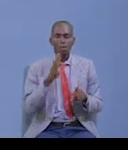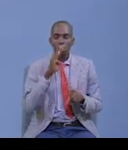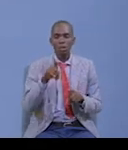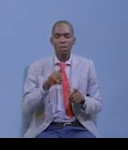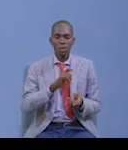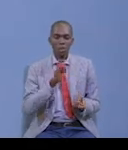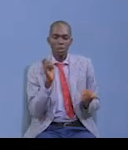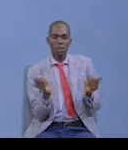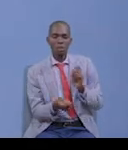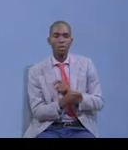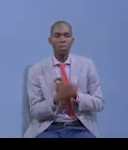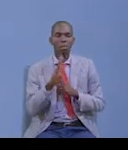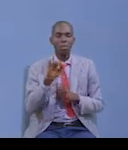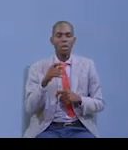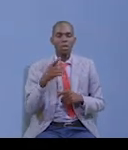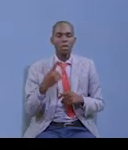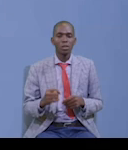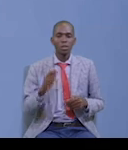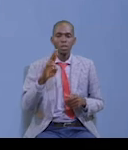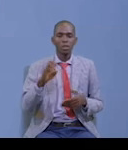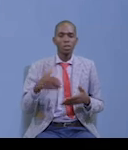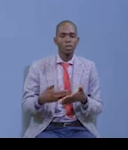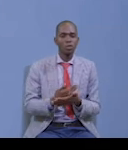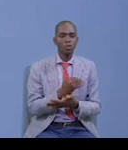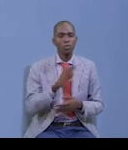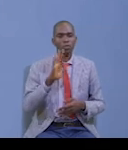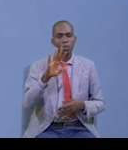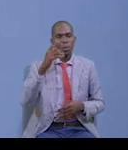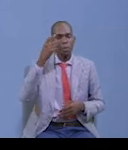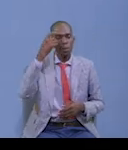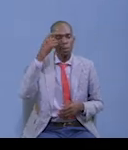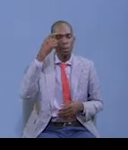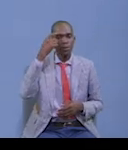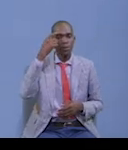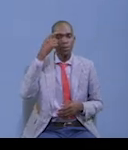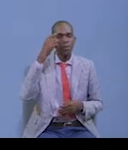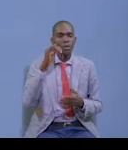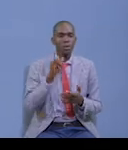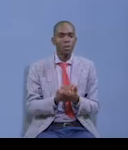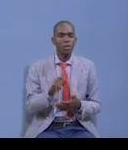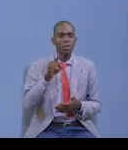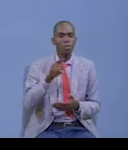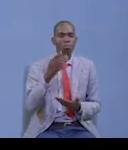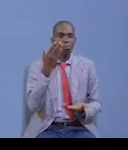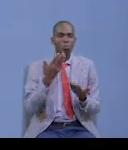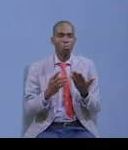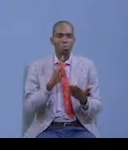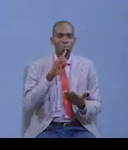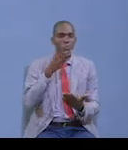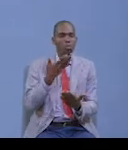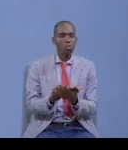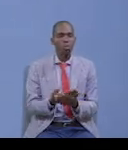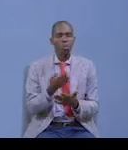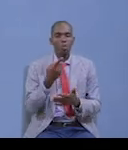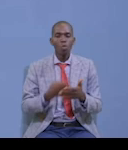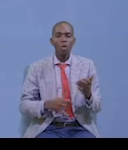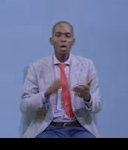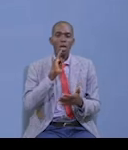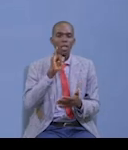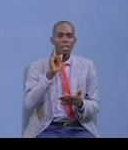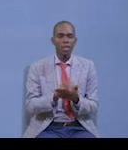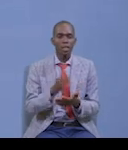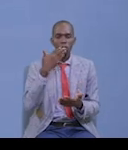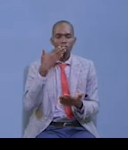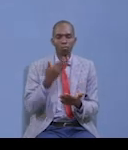by the renewing of your mind. మీ మనసు మారి రూపాంతరమగుడు వలన. That ye may prove what is that good